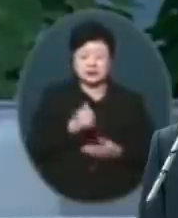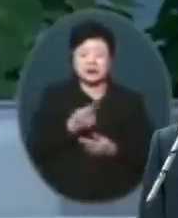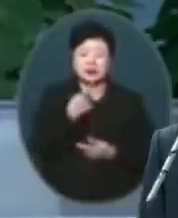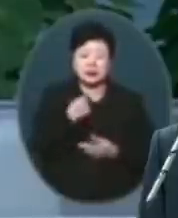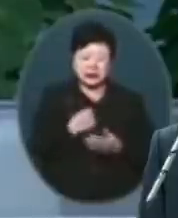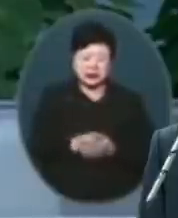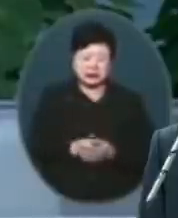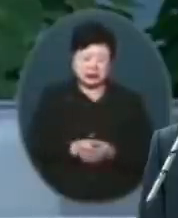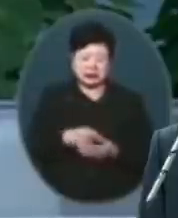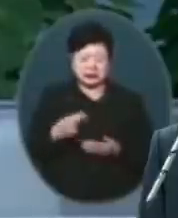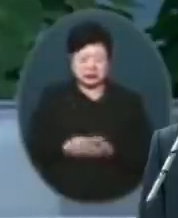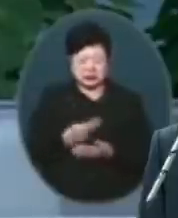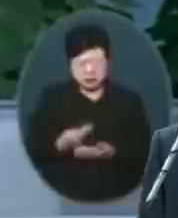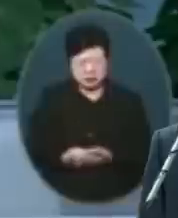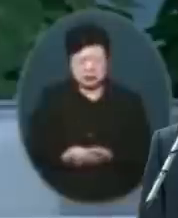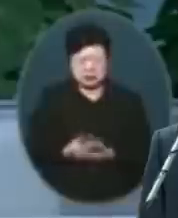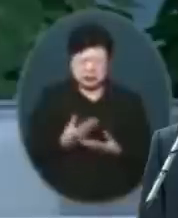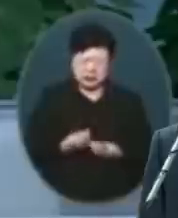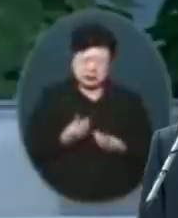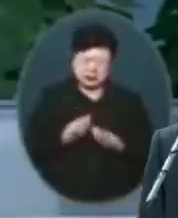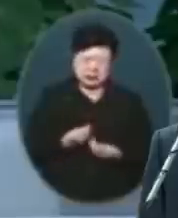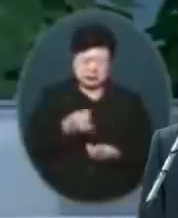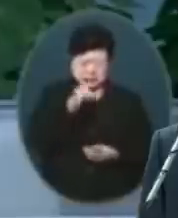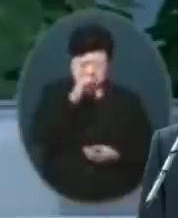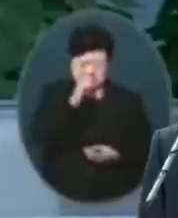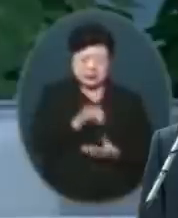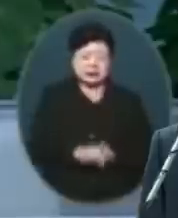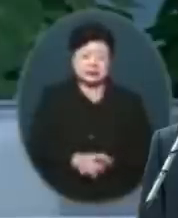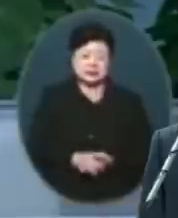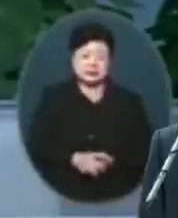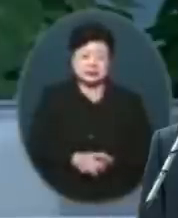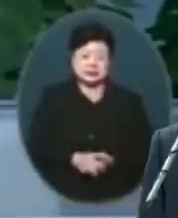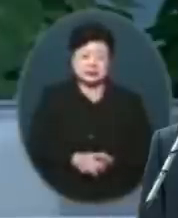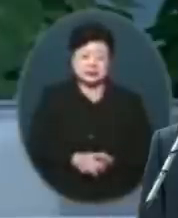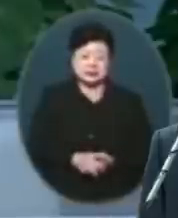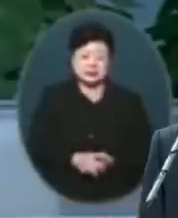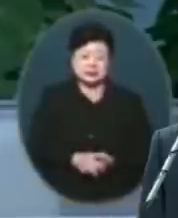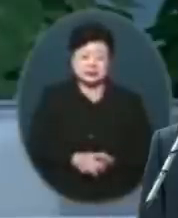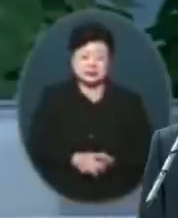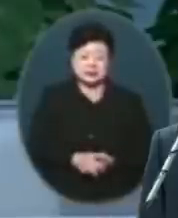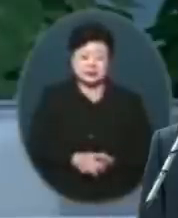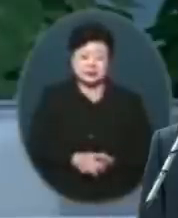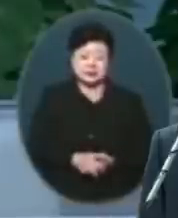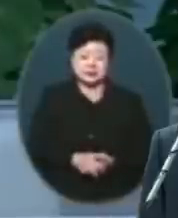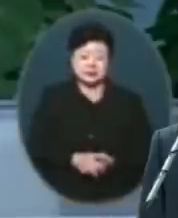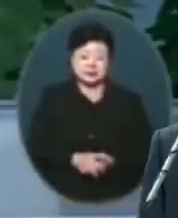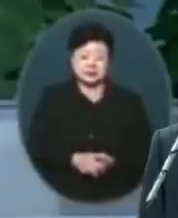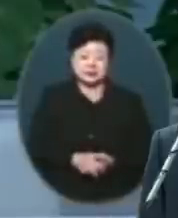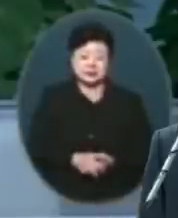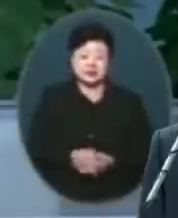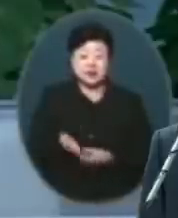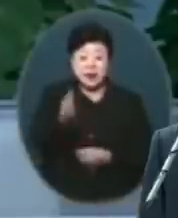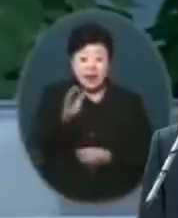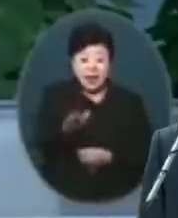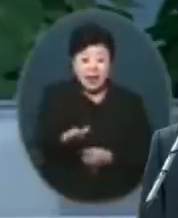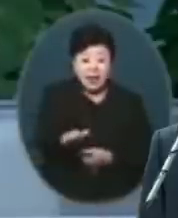지으니까 교회 그만 나와야 되겠다 그렇게 생각하는 사람들도 있습니다.